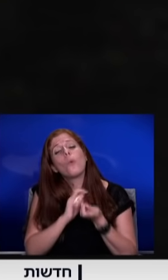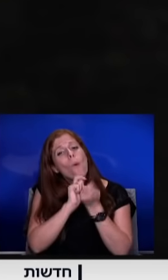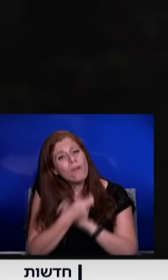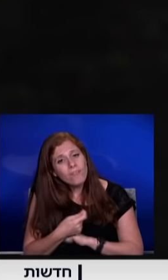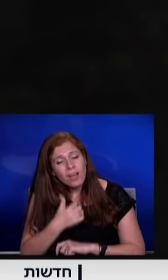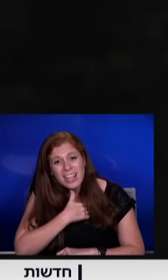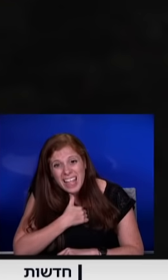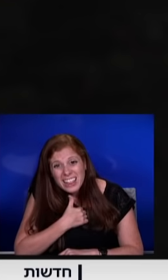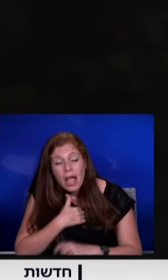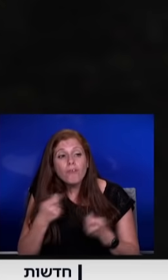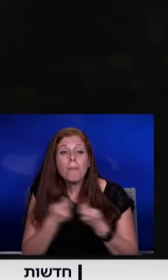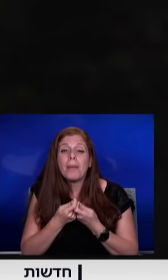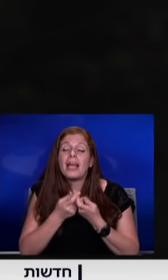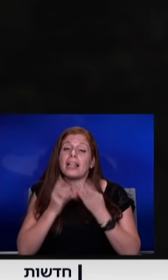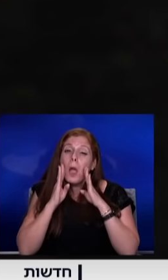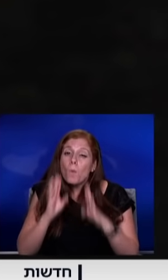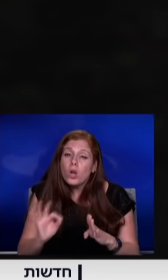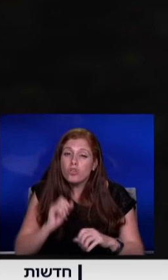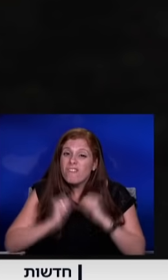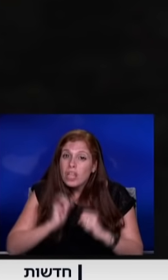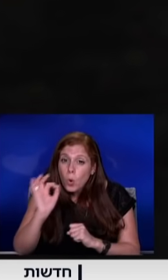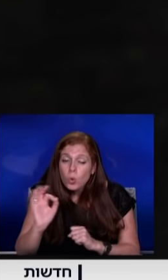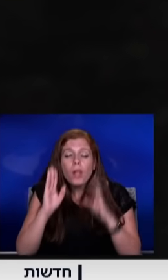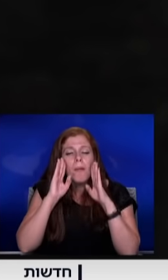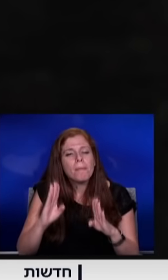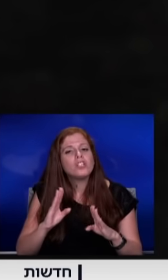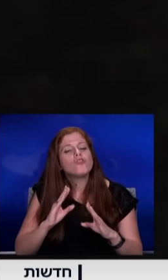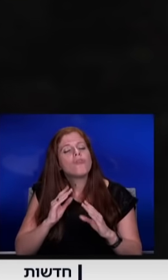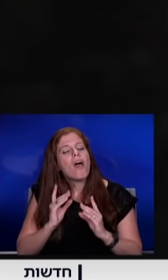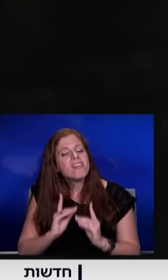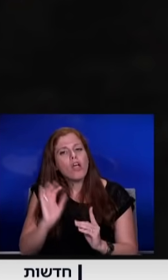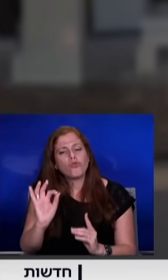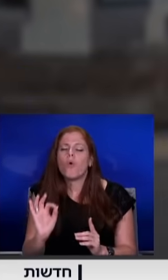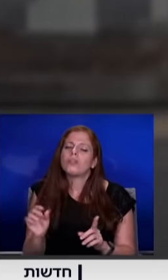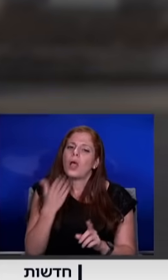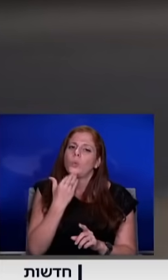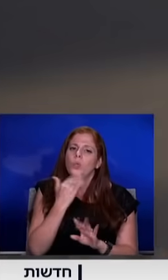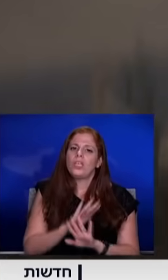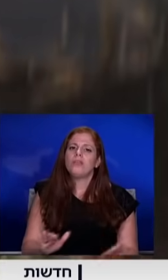מבחינת דרכו בחיים, אני מאמין שהדרך שלו הייתה דרך יהודית לגמרי.